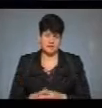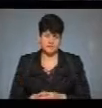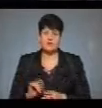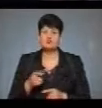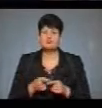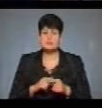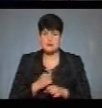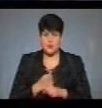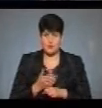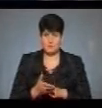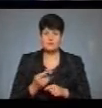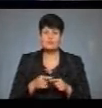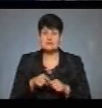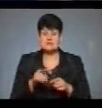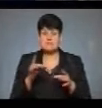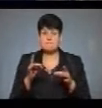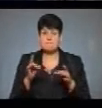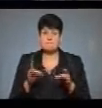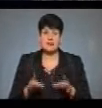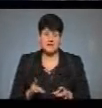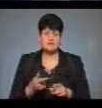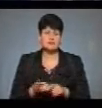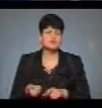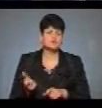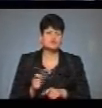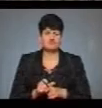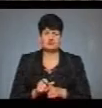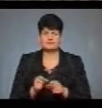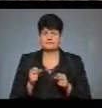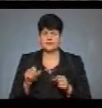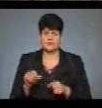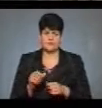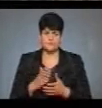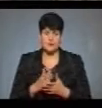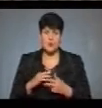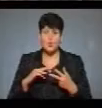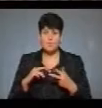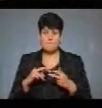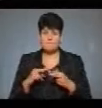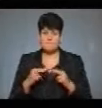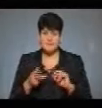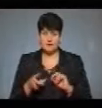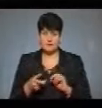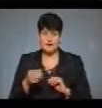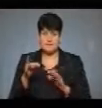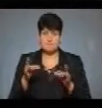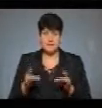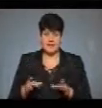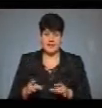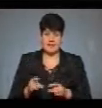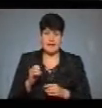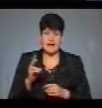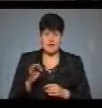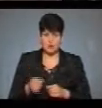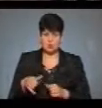це робимо? Тому що оці пакети, вони є надзвичайно шкідливі. Обмінювати поліетиленові пакети на екосумки